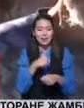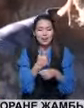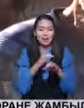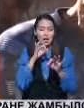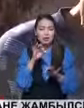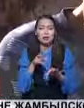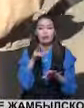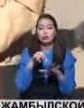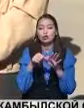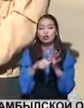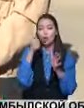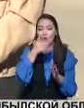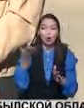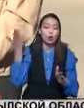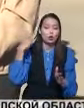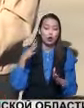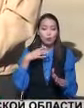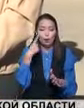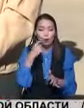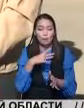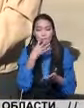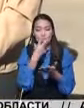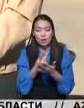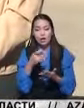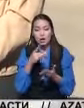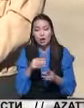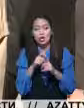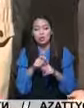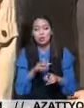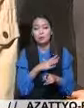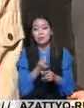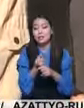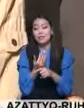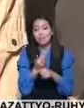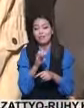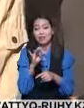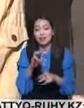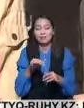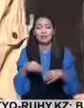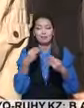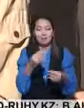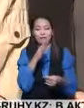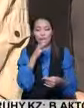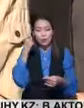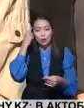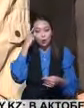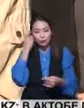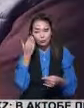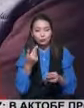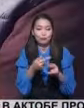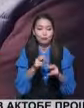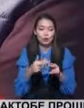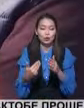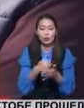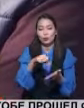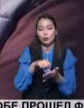2016 году. Как уверяют власти, собственникам гаражей предложили несколько вариантов и дали время на раздумья. Им либо выдадут новые участки в